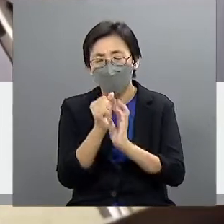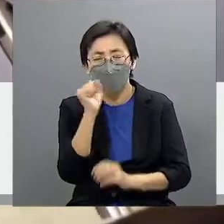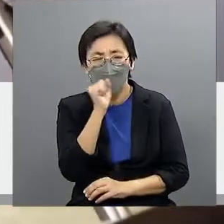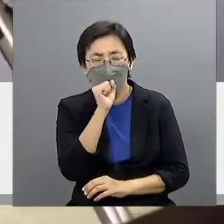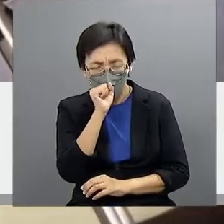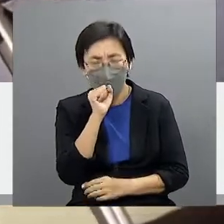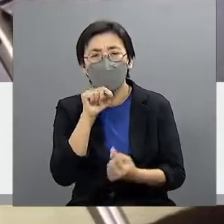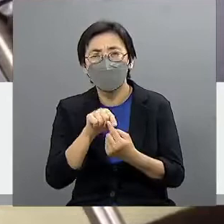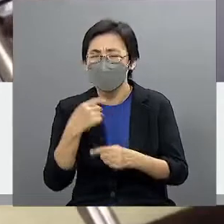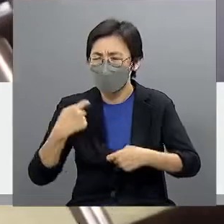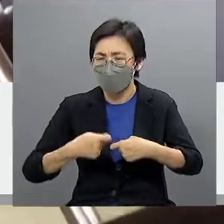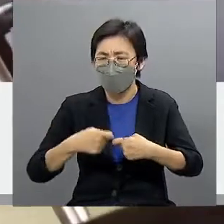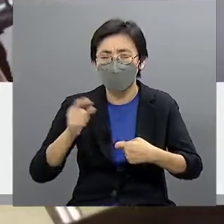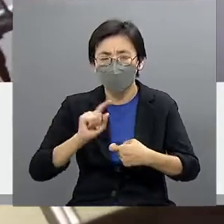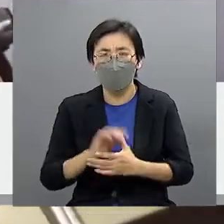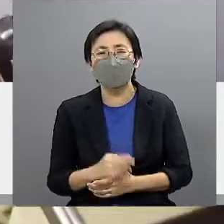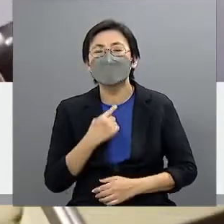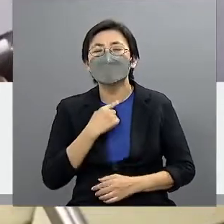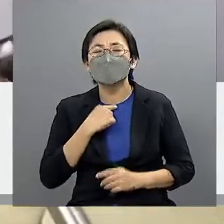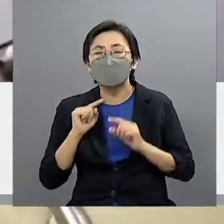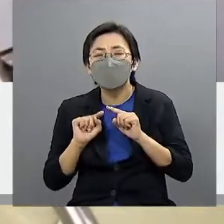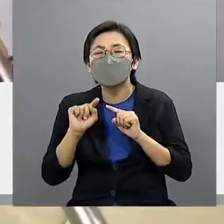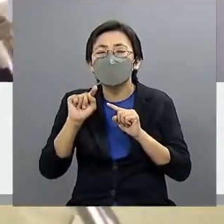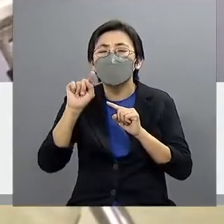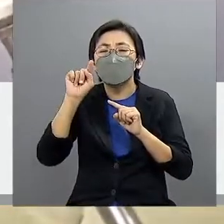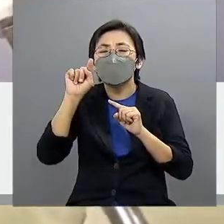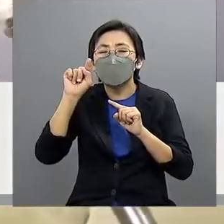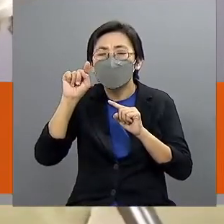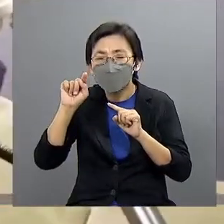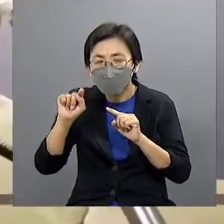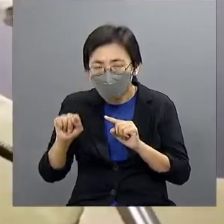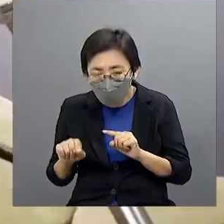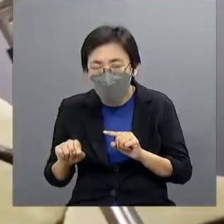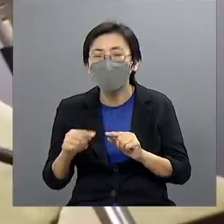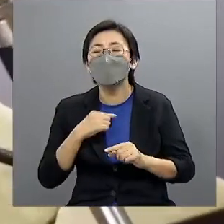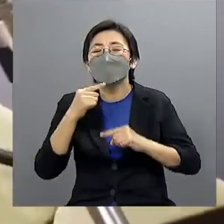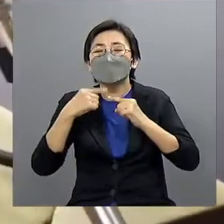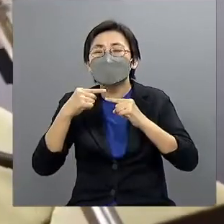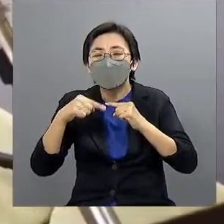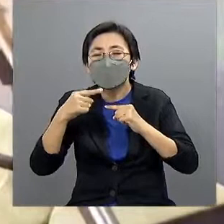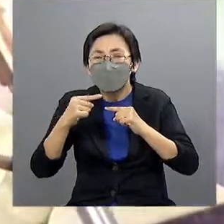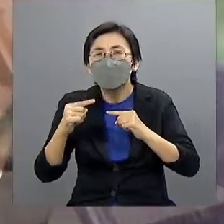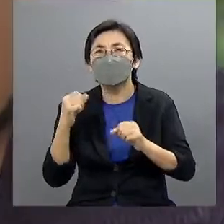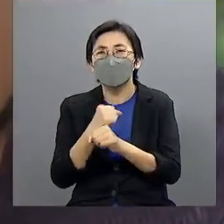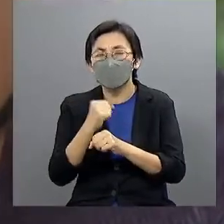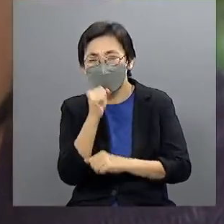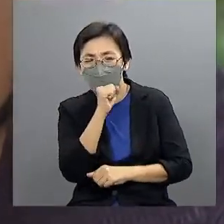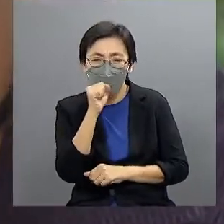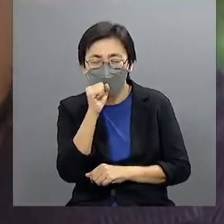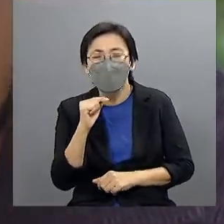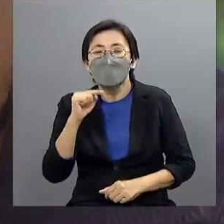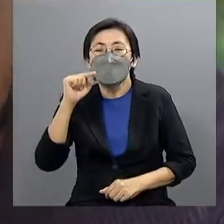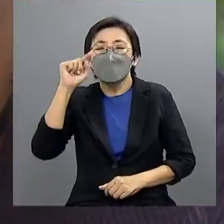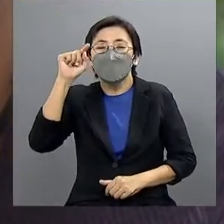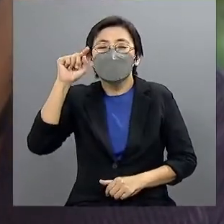ของเพลงนี้ก็คือเรนจ์เสียงค่ะมีทั้งสูงมากแล้วก็ต่ำมากทำให้หนุ่มเนกก็ต้องฝึกซ้อมให้เยอะขึ้นซึ่งเหตุผลที่เลือกมาจากเพลงแนวร็อกส่